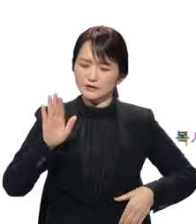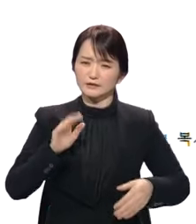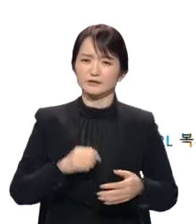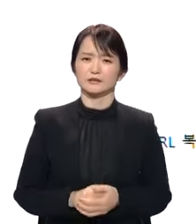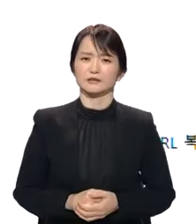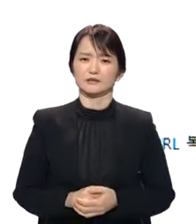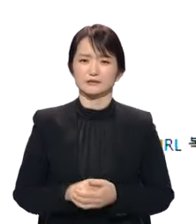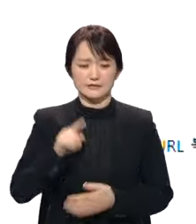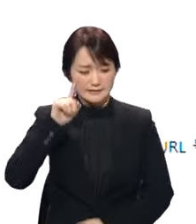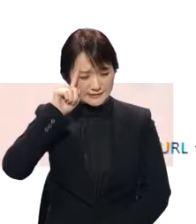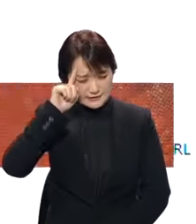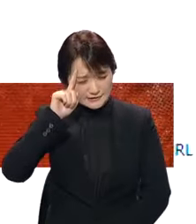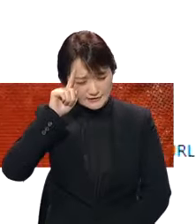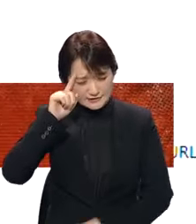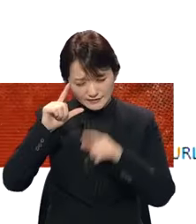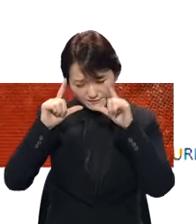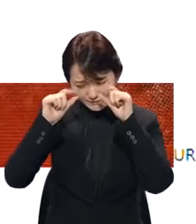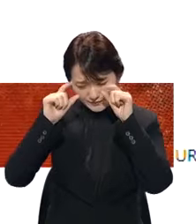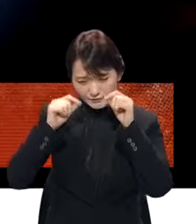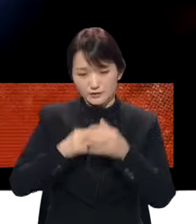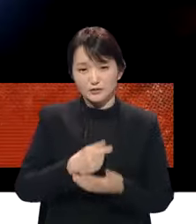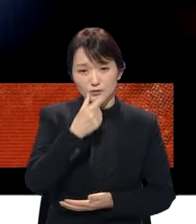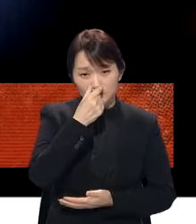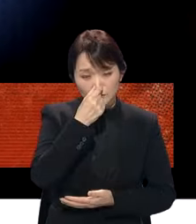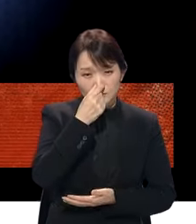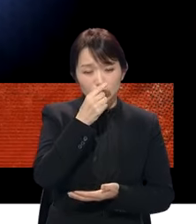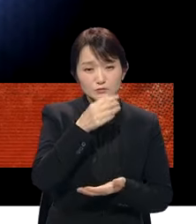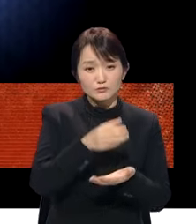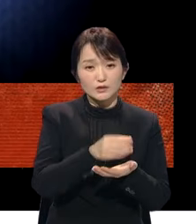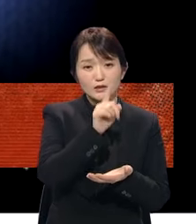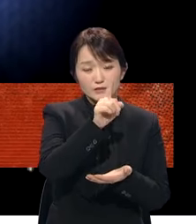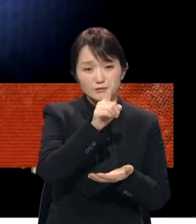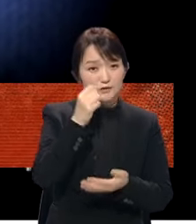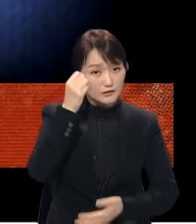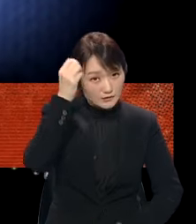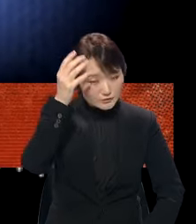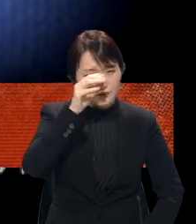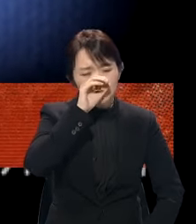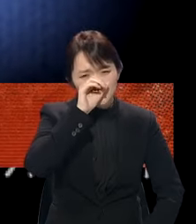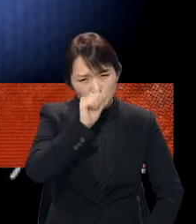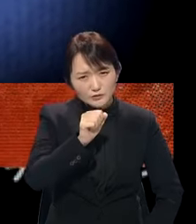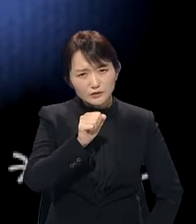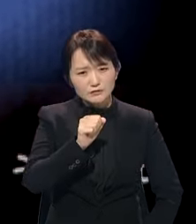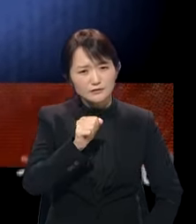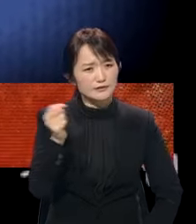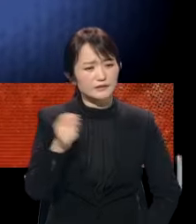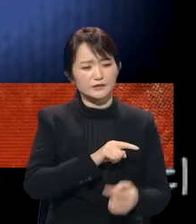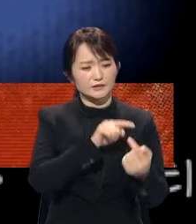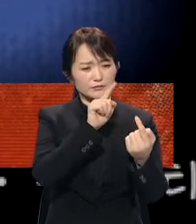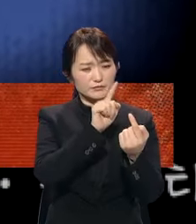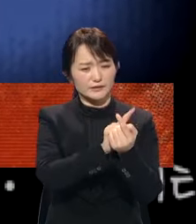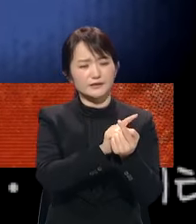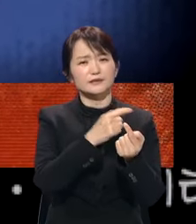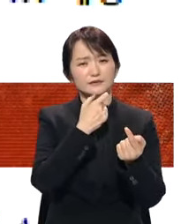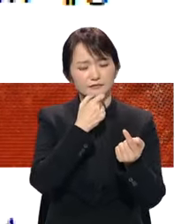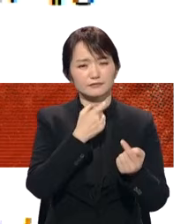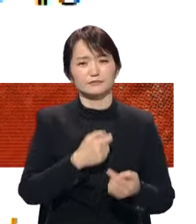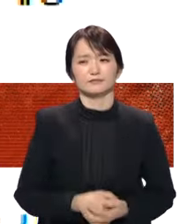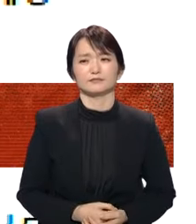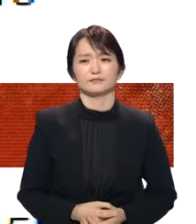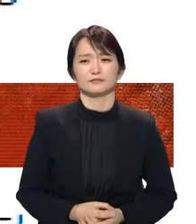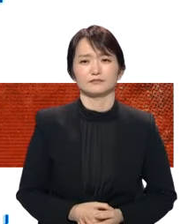소주 한 병값이라고 하는 것은 잊어버리면 그만이지만 다시는 안 봤으면 좋겠다 이렇게 얘기하는데 자원 이 과정에서 이 식당